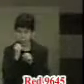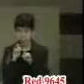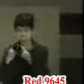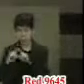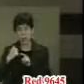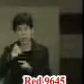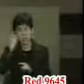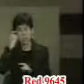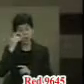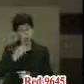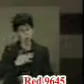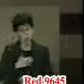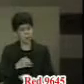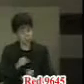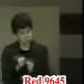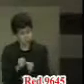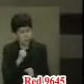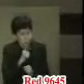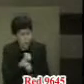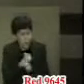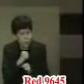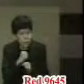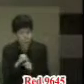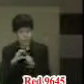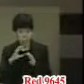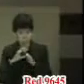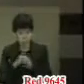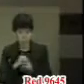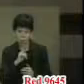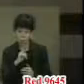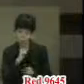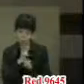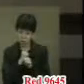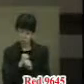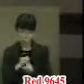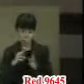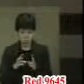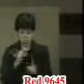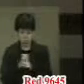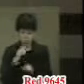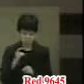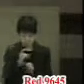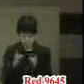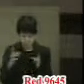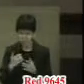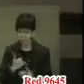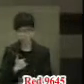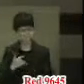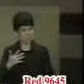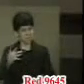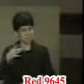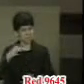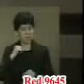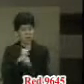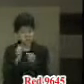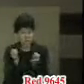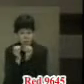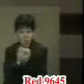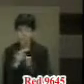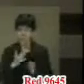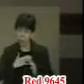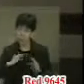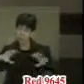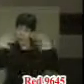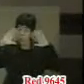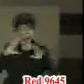างๆนั่นผมก็พยายามทำไอ้เรื่องที่จะว่าผมจะใช้อะไรรุนแรงไม่มีแล้วครับความรุนแรงอย่างผมเป็นรัฐบ